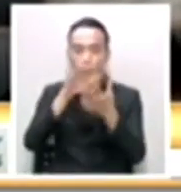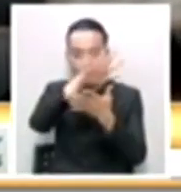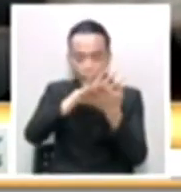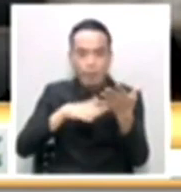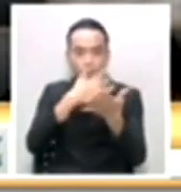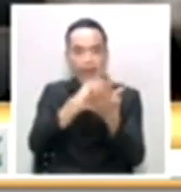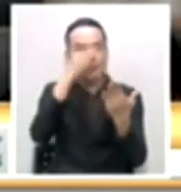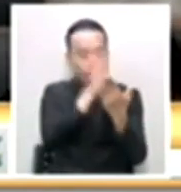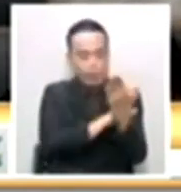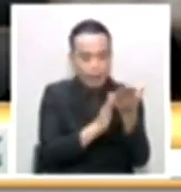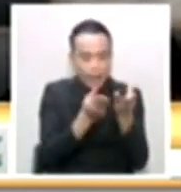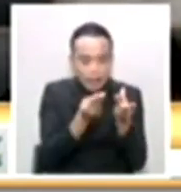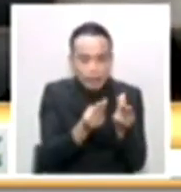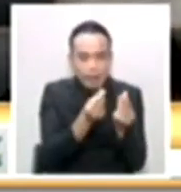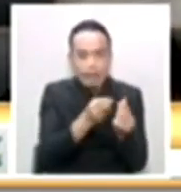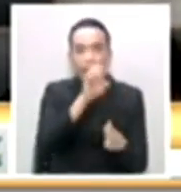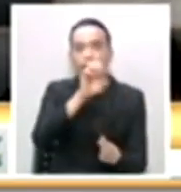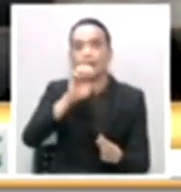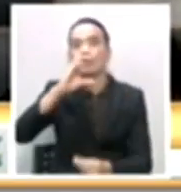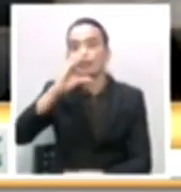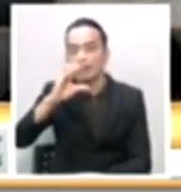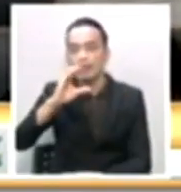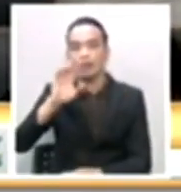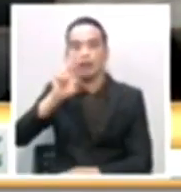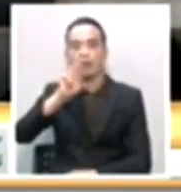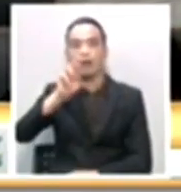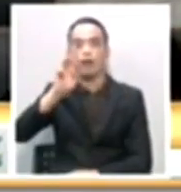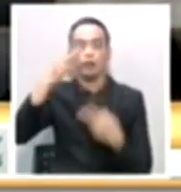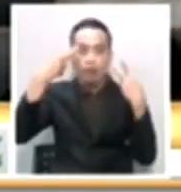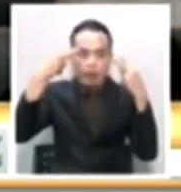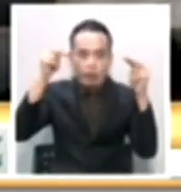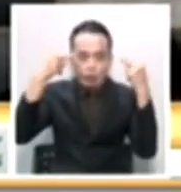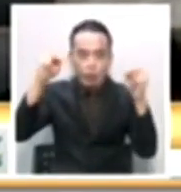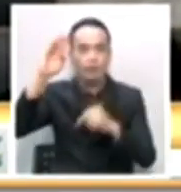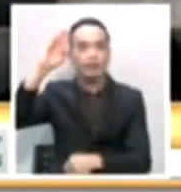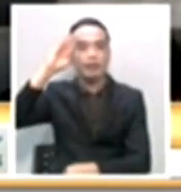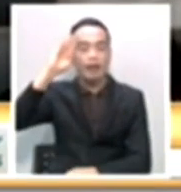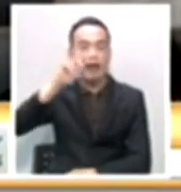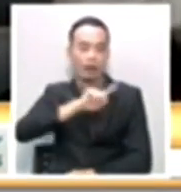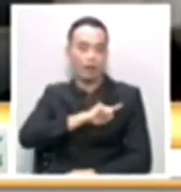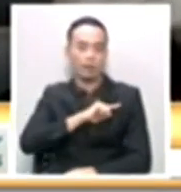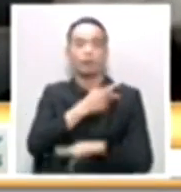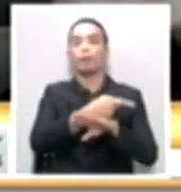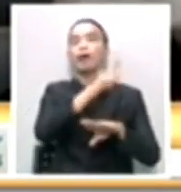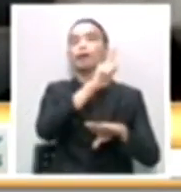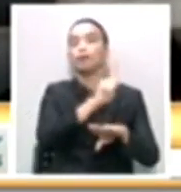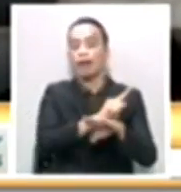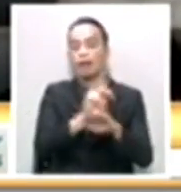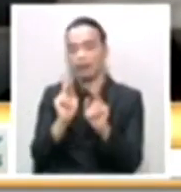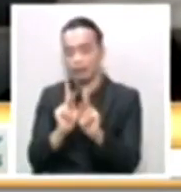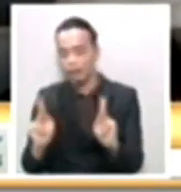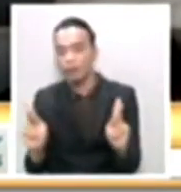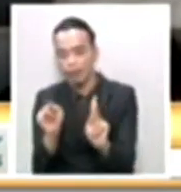EEC ที่มีนายกรัฐมนตรีท่านประยุทธ์จันทร์โอชาเป็นประธานและกรรม